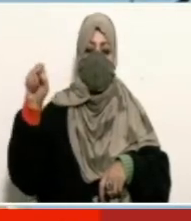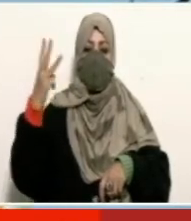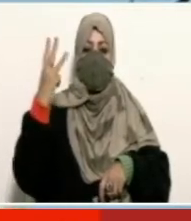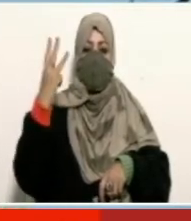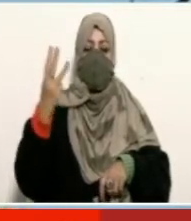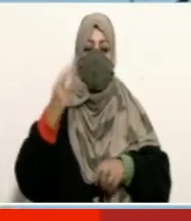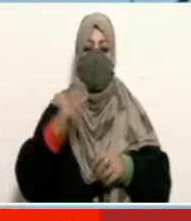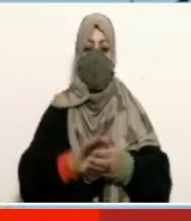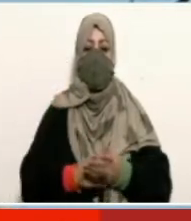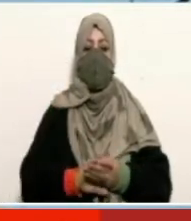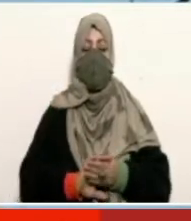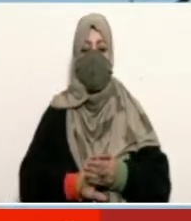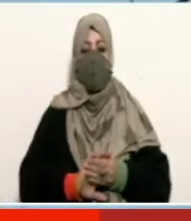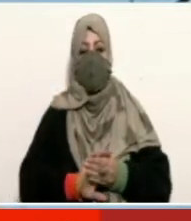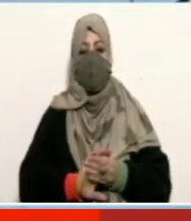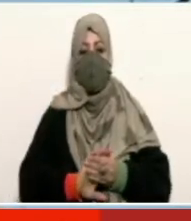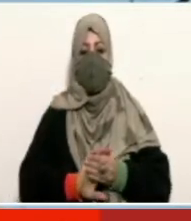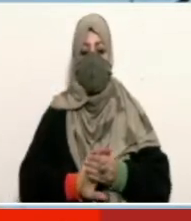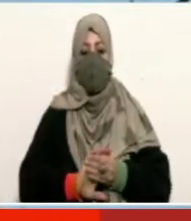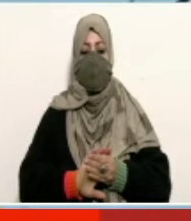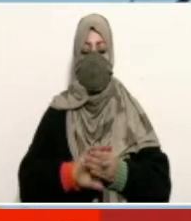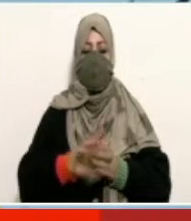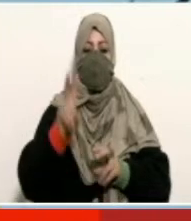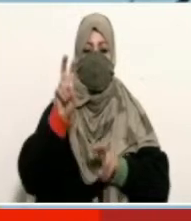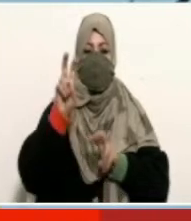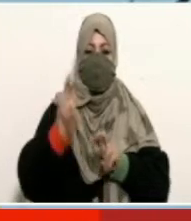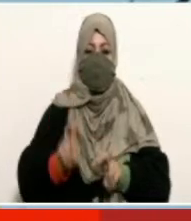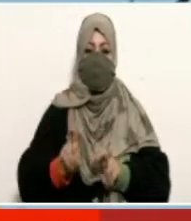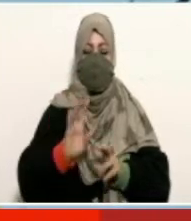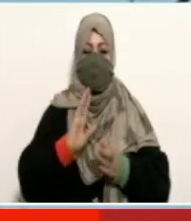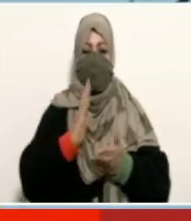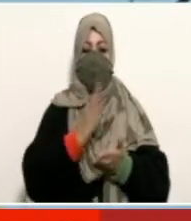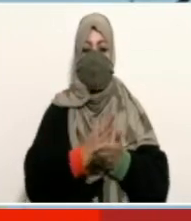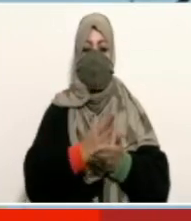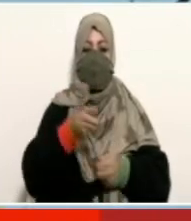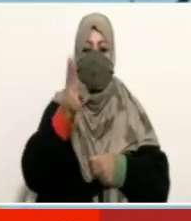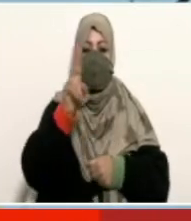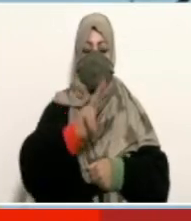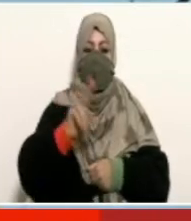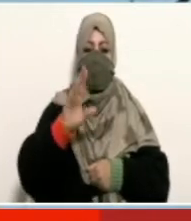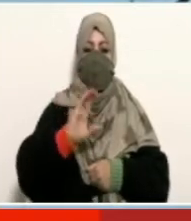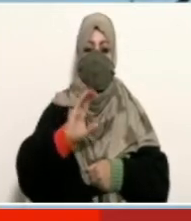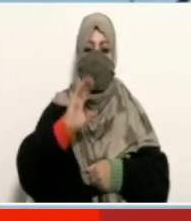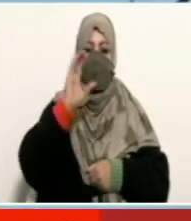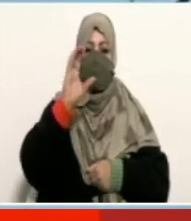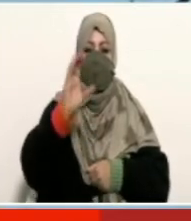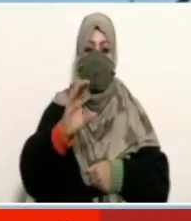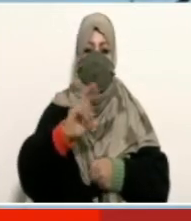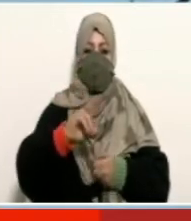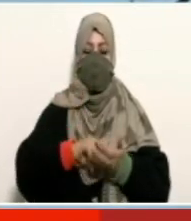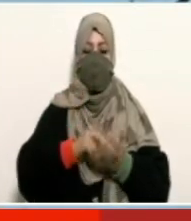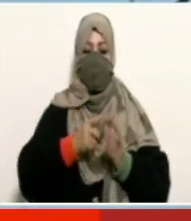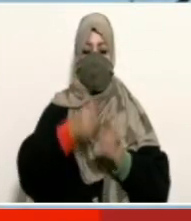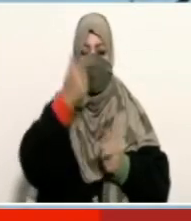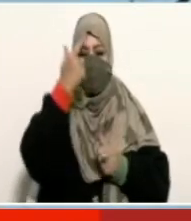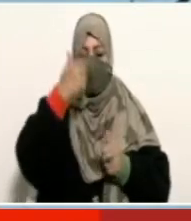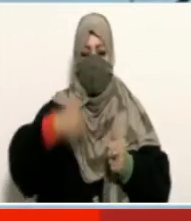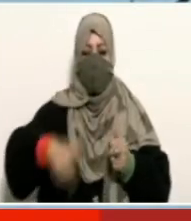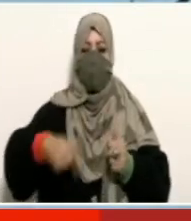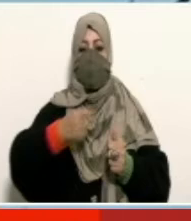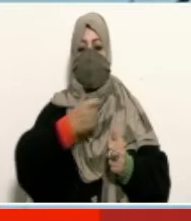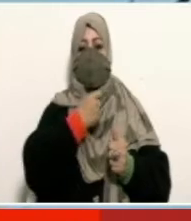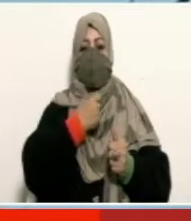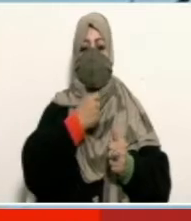توقفنا كان عند سؤال الأخ عبد الرحمن عن مسألة غسل يوم الجمعة ما حكمه، أجبنا عنه